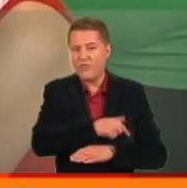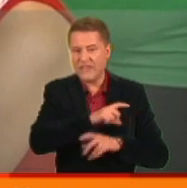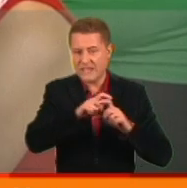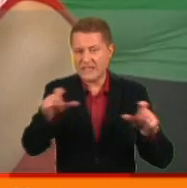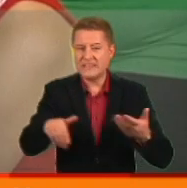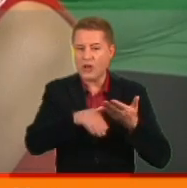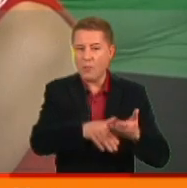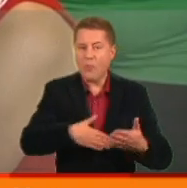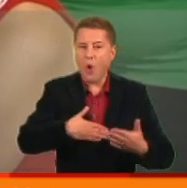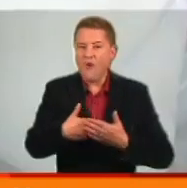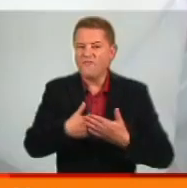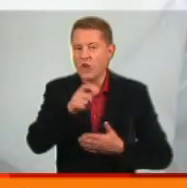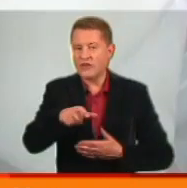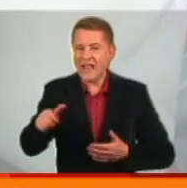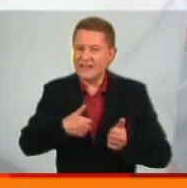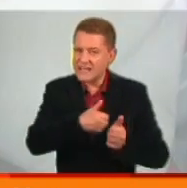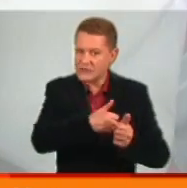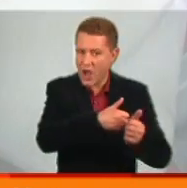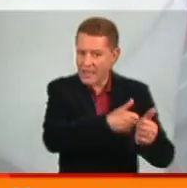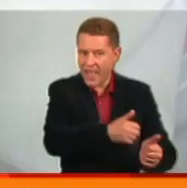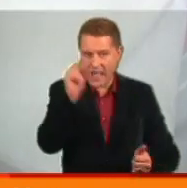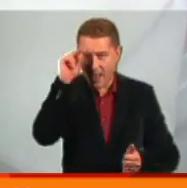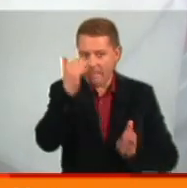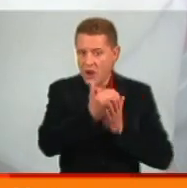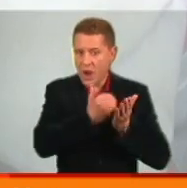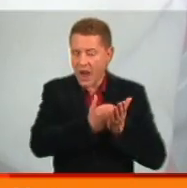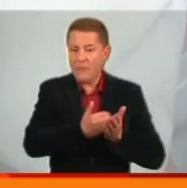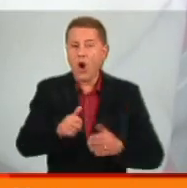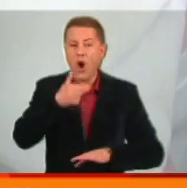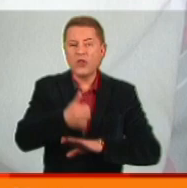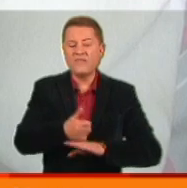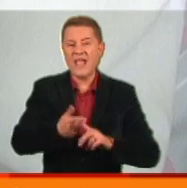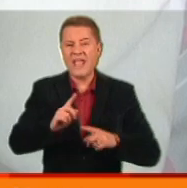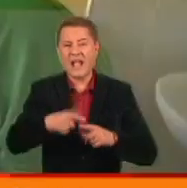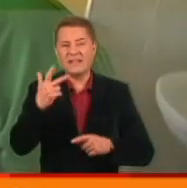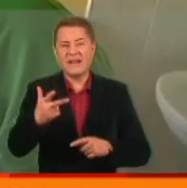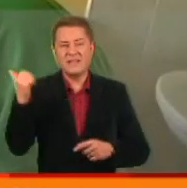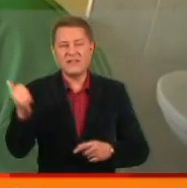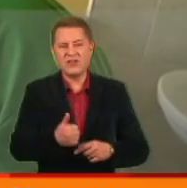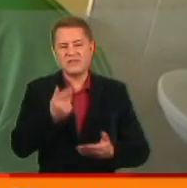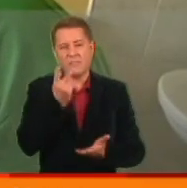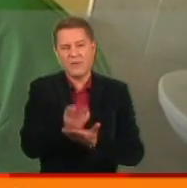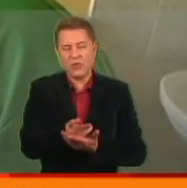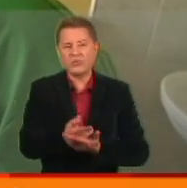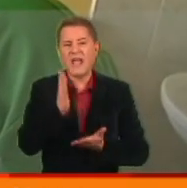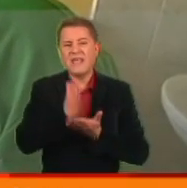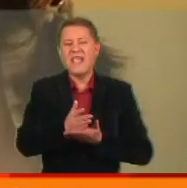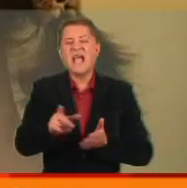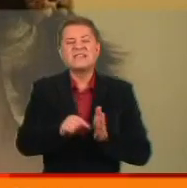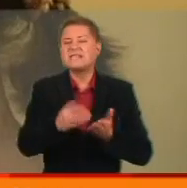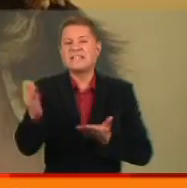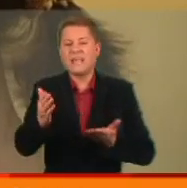допомогою репетиторів-волонтерів наздоганяє програму. А головне, дівчинці, яка вже третій тиждень прикута до ліжка, хоча б є з ким